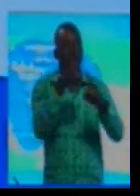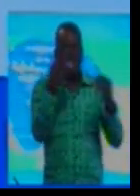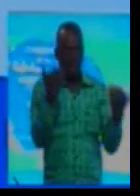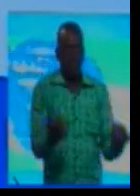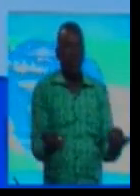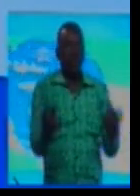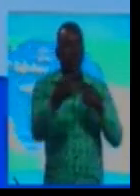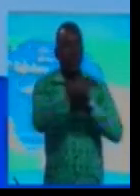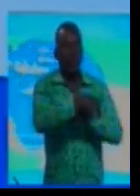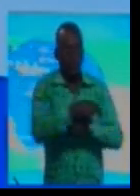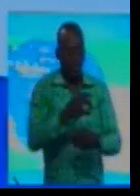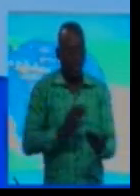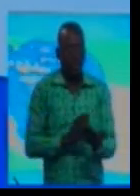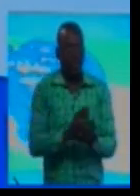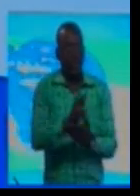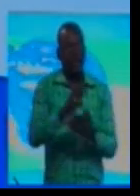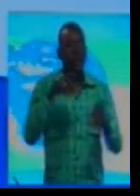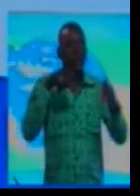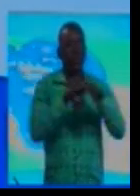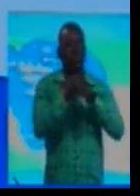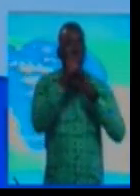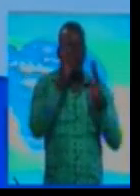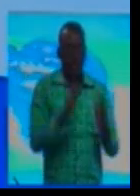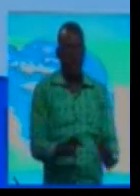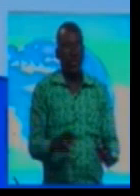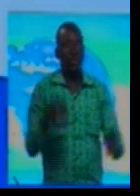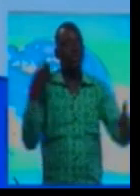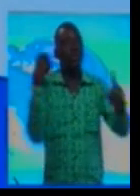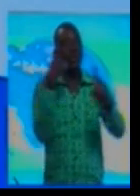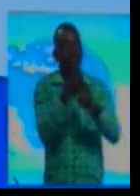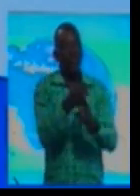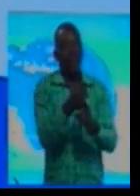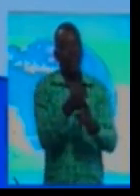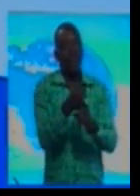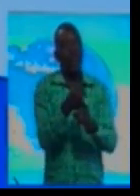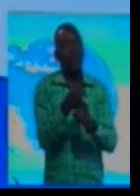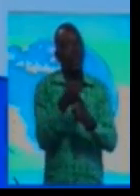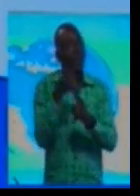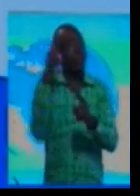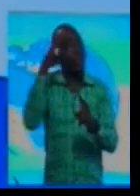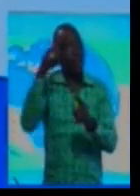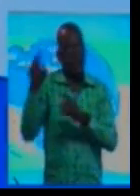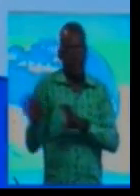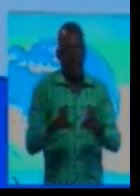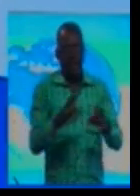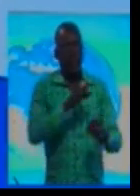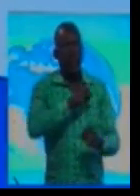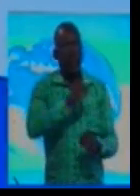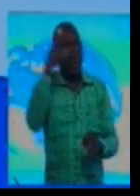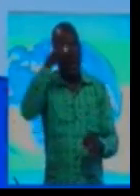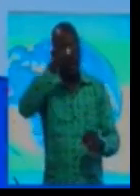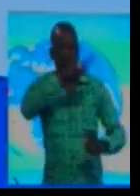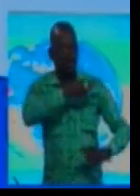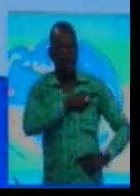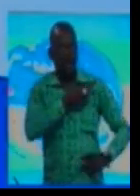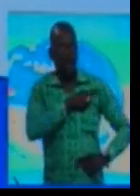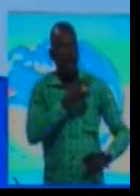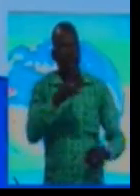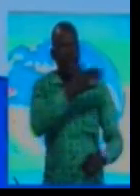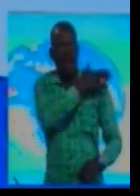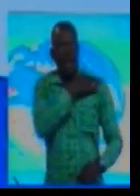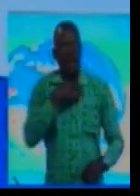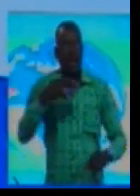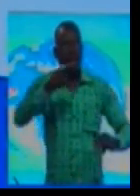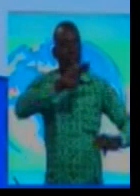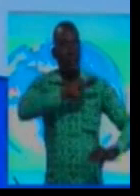aujourd'hui par des assaillants. Une attaque qui a entraîné une riposte vigoureuse des gendarmes et des